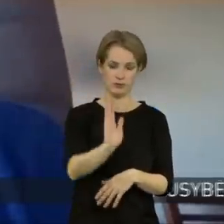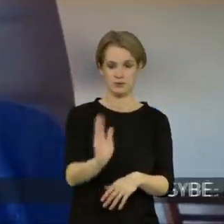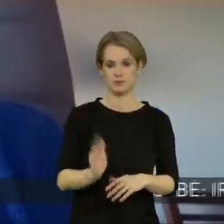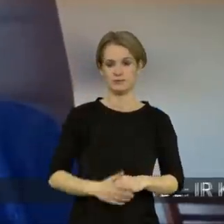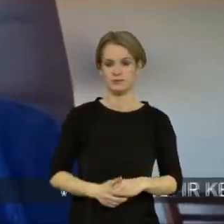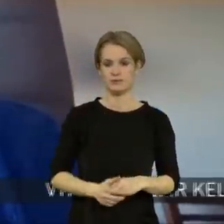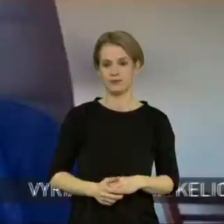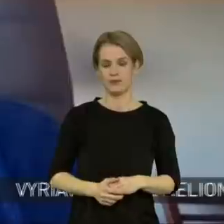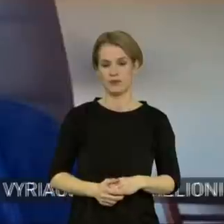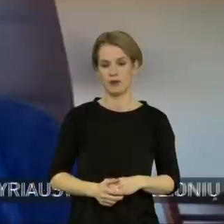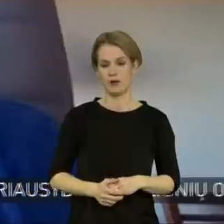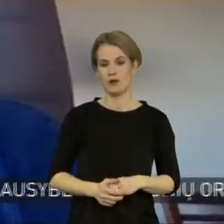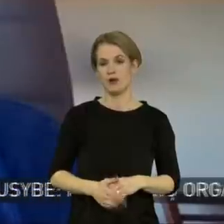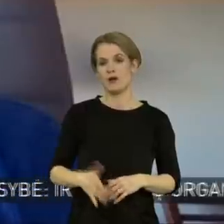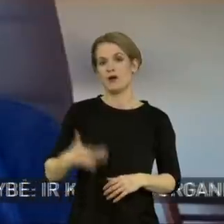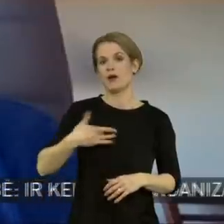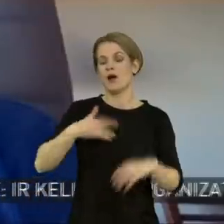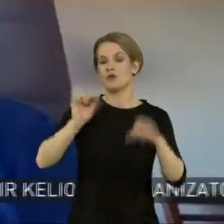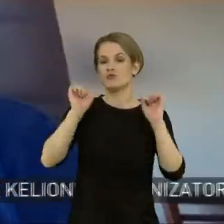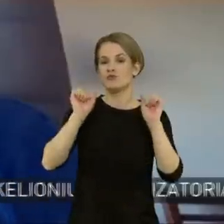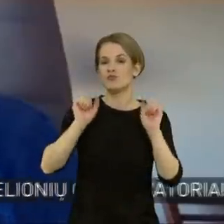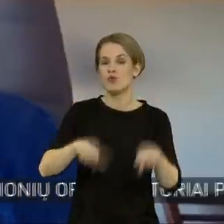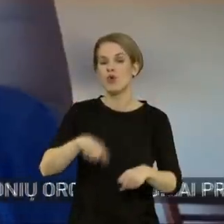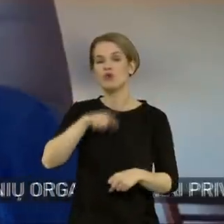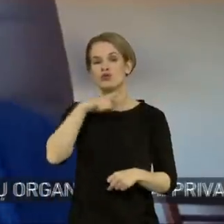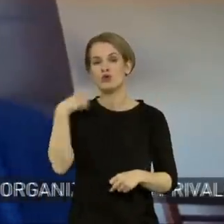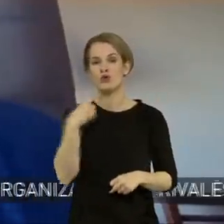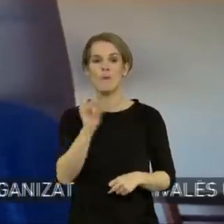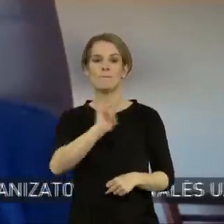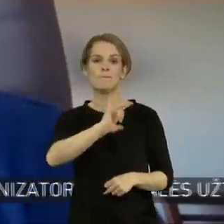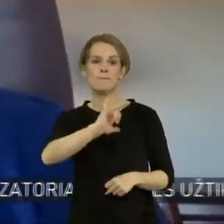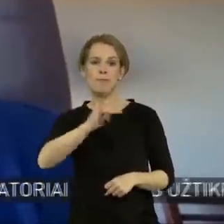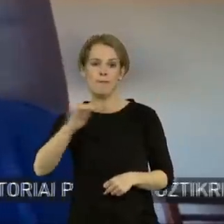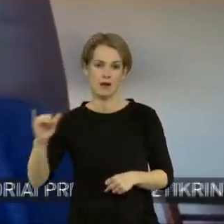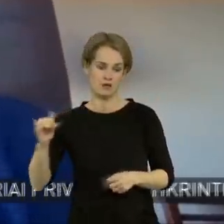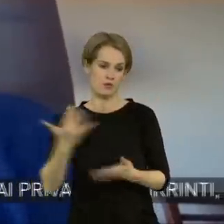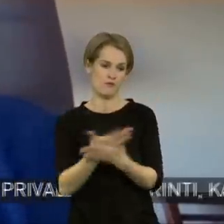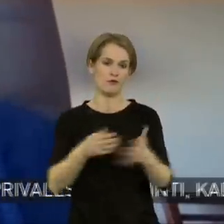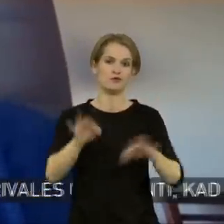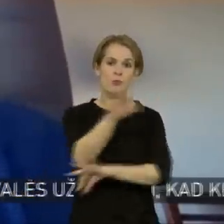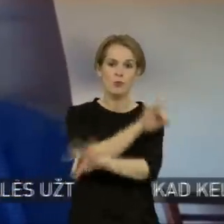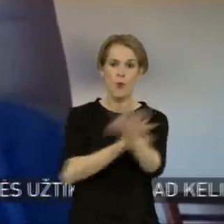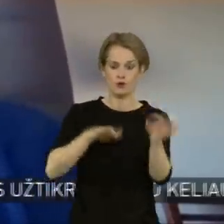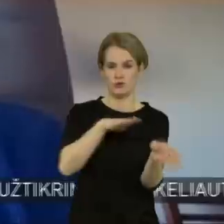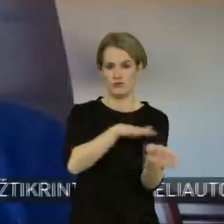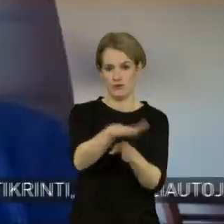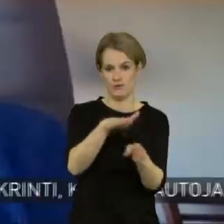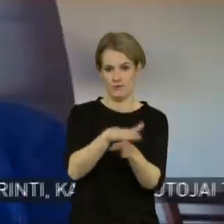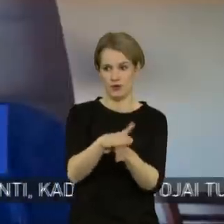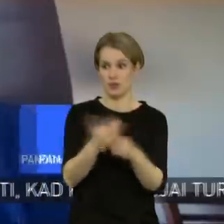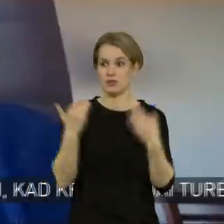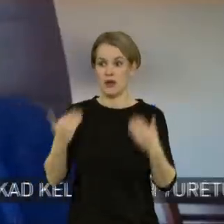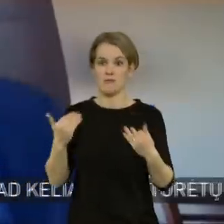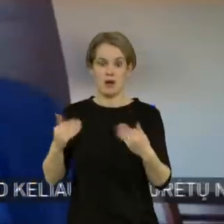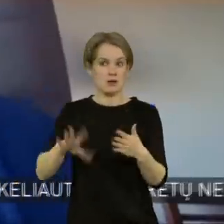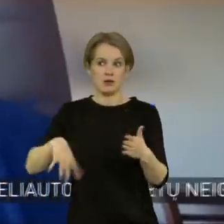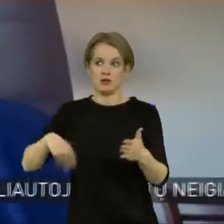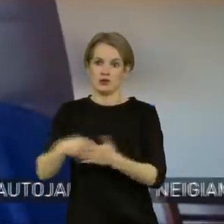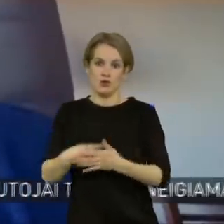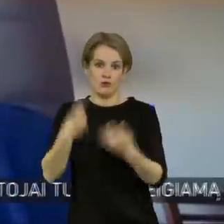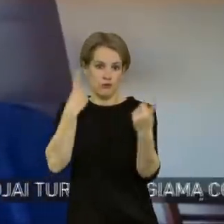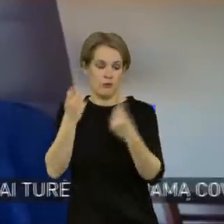sakyčiau, daryti daugiau pilotinių visokių projektų, kad mes, nes mes iki šiol neturime informacijos, nežinome,